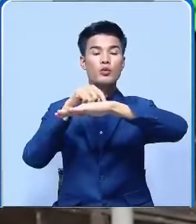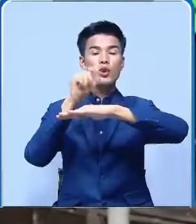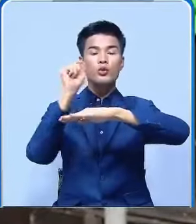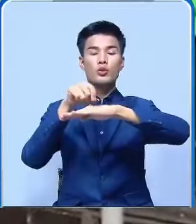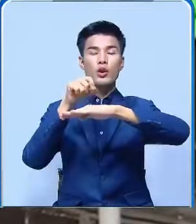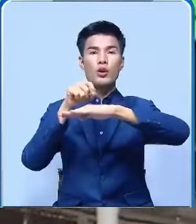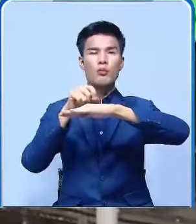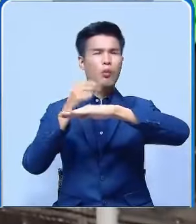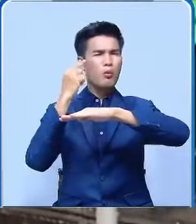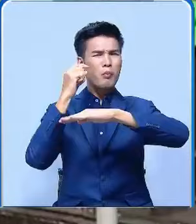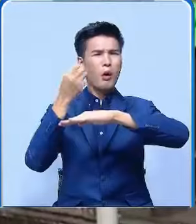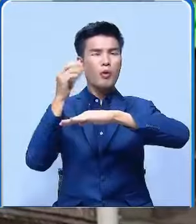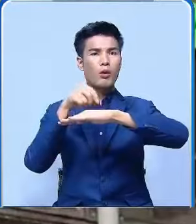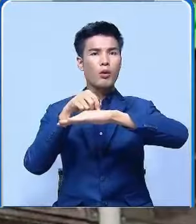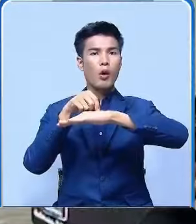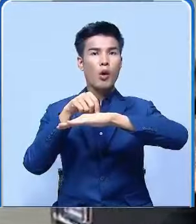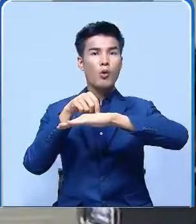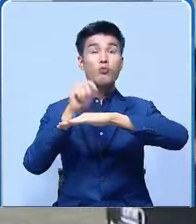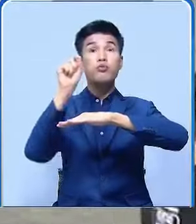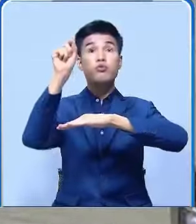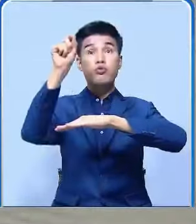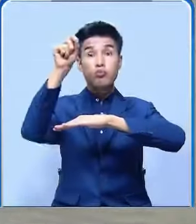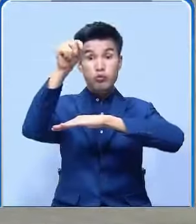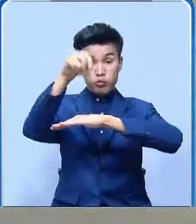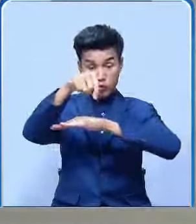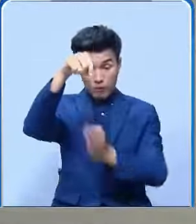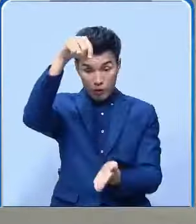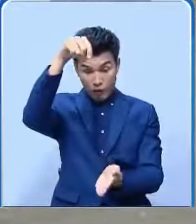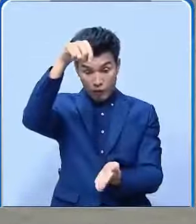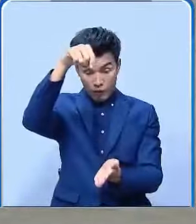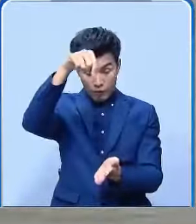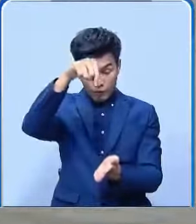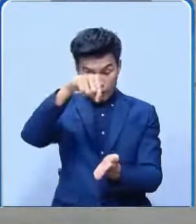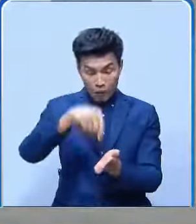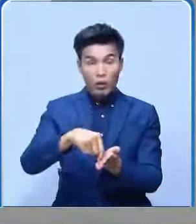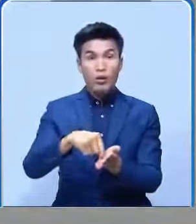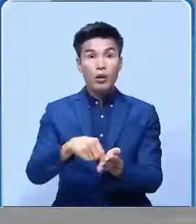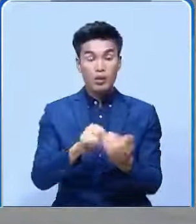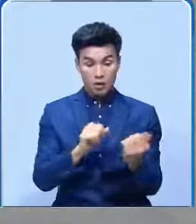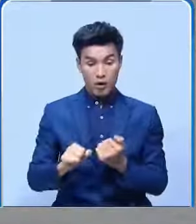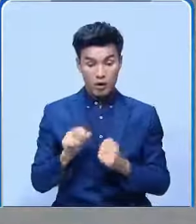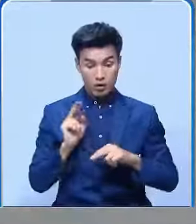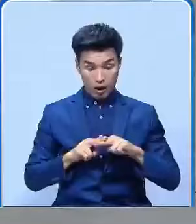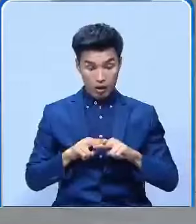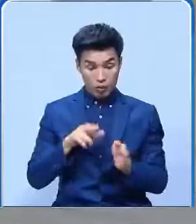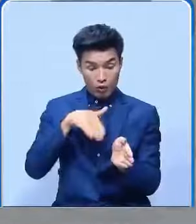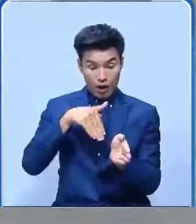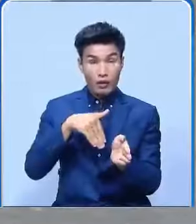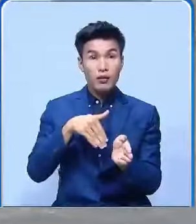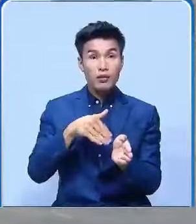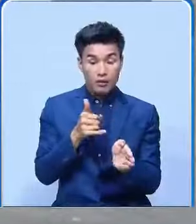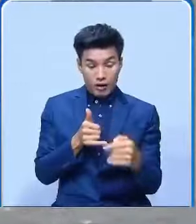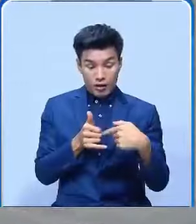ไม่ก็ประทัดนี่แหละแล้วมันก็ลอยพุ่งมาตกใส่เรือจุดตรงที่นายท้ายเรือนั่งพอดีจังหวะนั้นนายท้